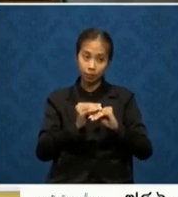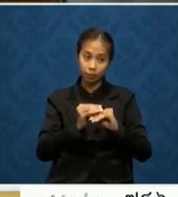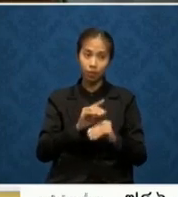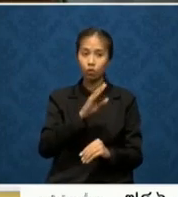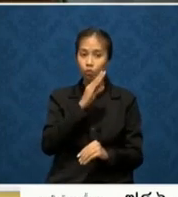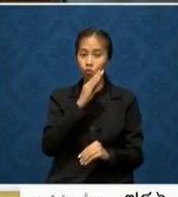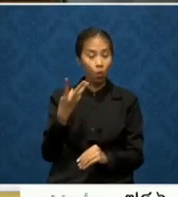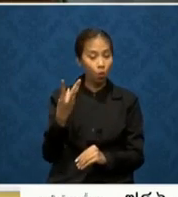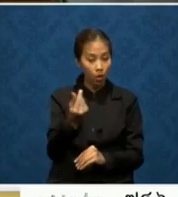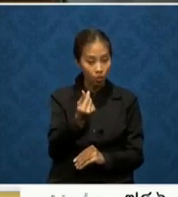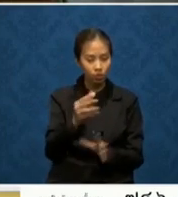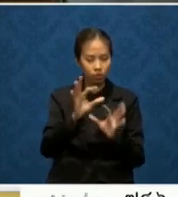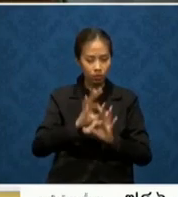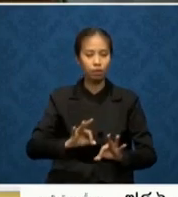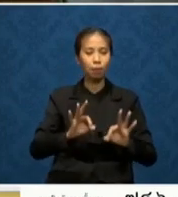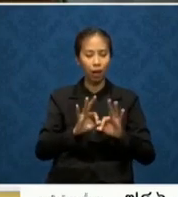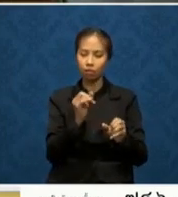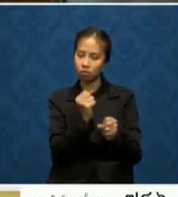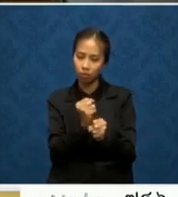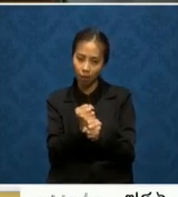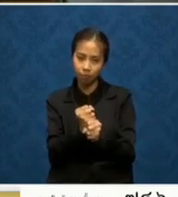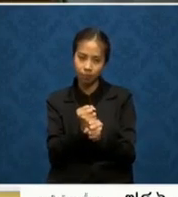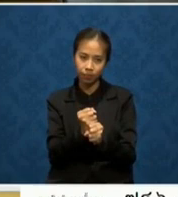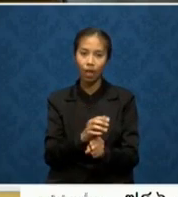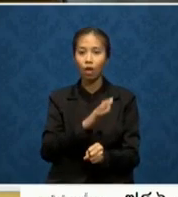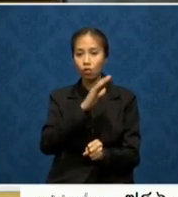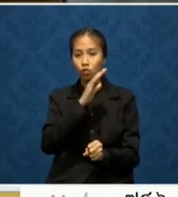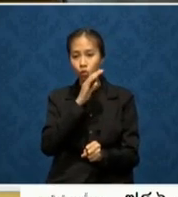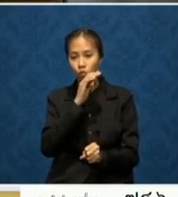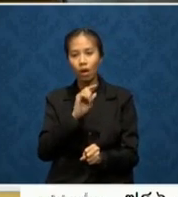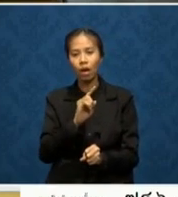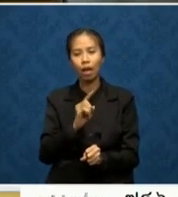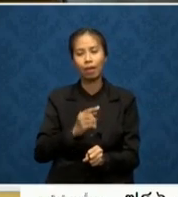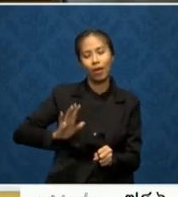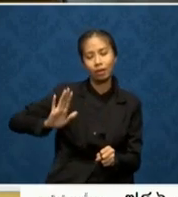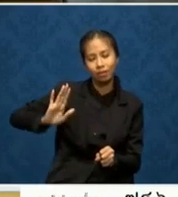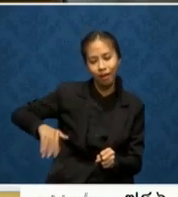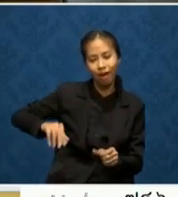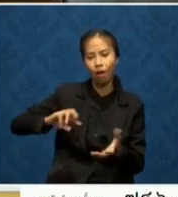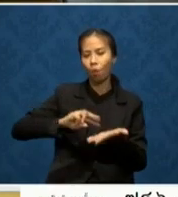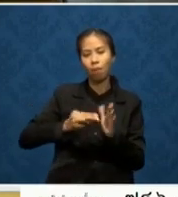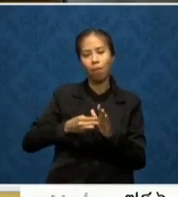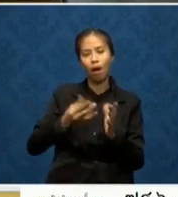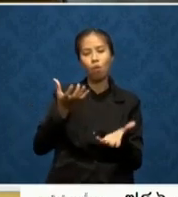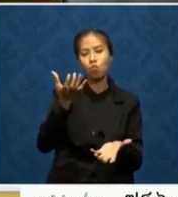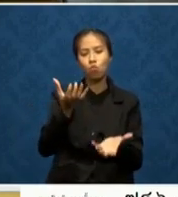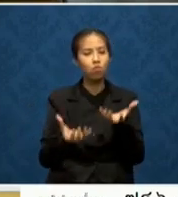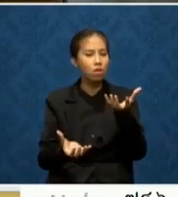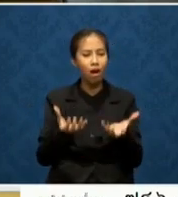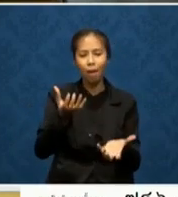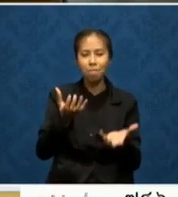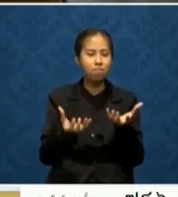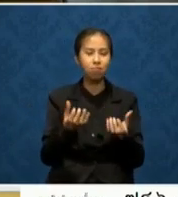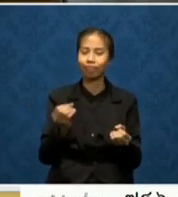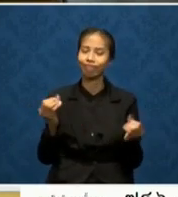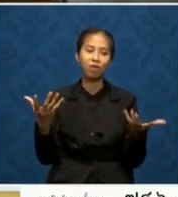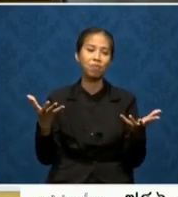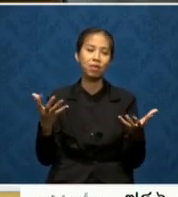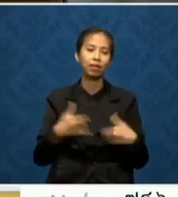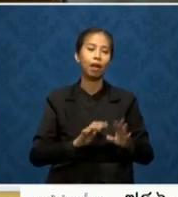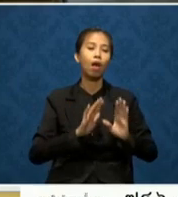ำคัญมากครับความยุติธรรมที่ล่าช้าก็คือความอยุติธรรมฝากรัฐบาลใ